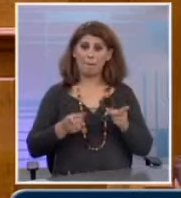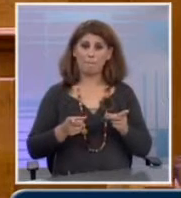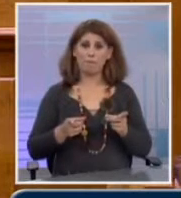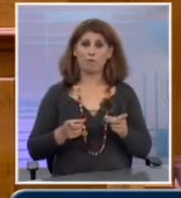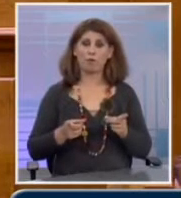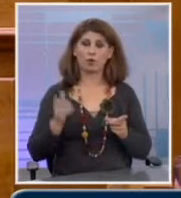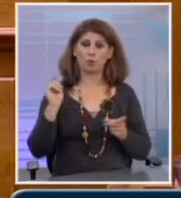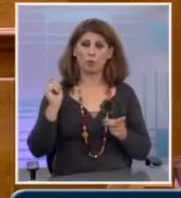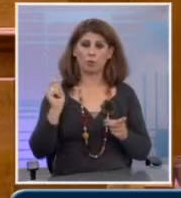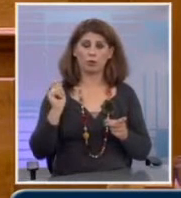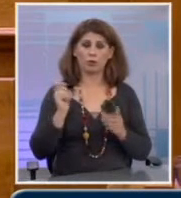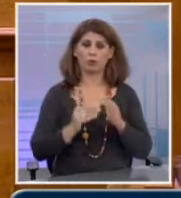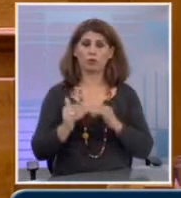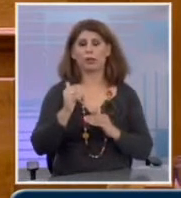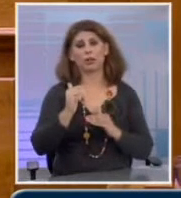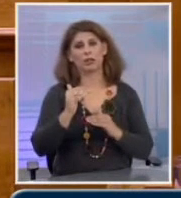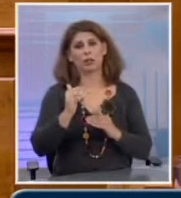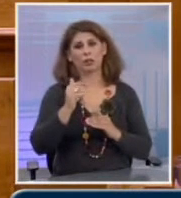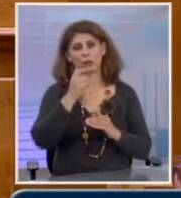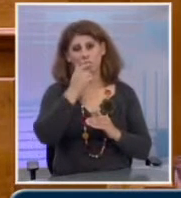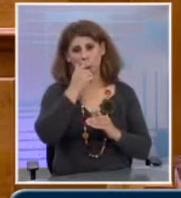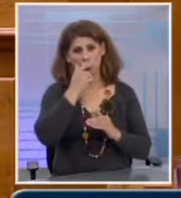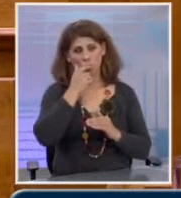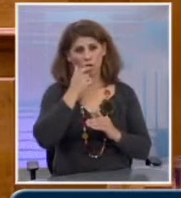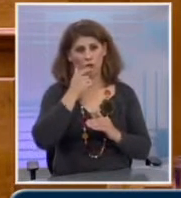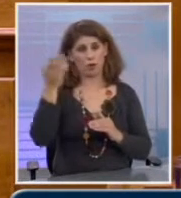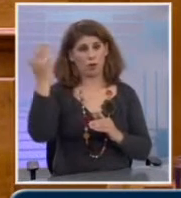τον πρόεδρο της Δημοκρατίας Κωνσταντίνο Καραμαλή για το όνομα της Μακεδονίας δεν έχει αλλάξει.